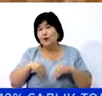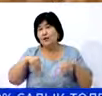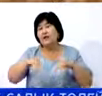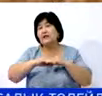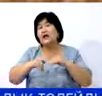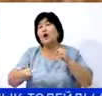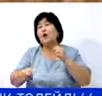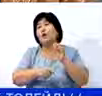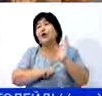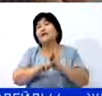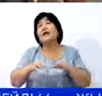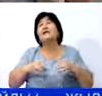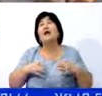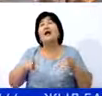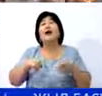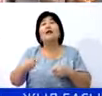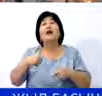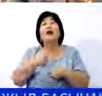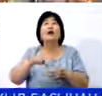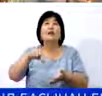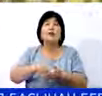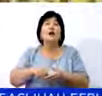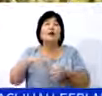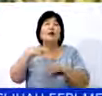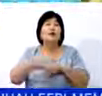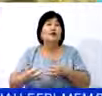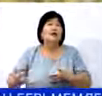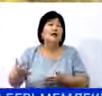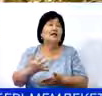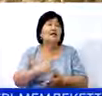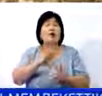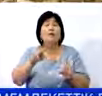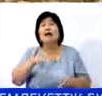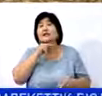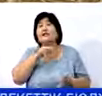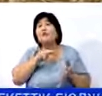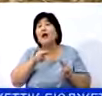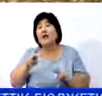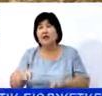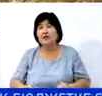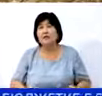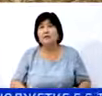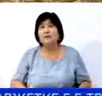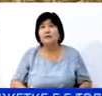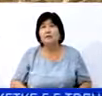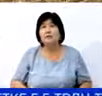алқабындағы орақ салу салтанатына қала әкімі қатысып, күзгі жиын терімнің барысын бақылады.